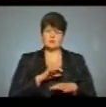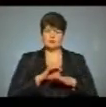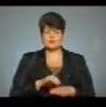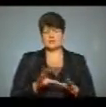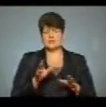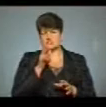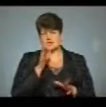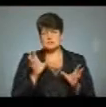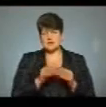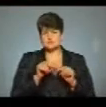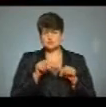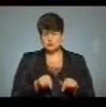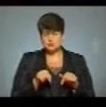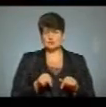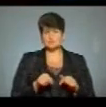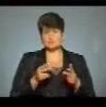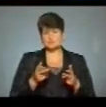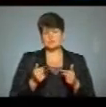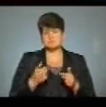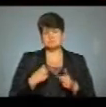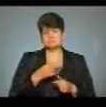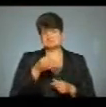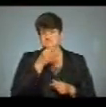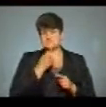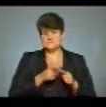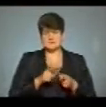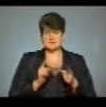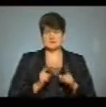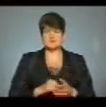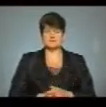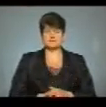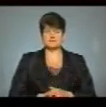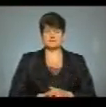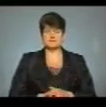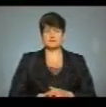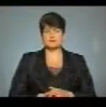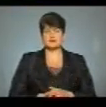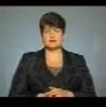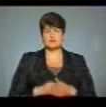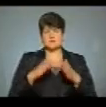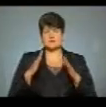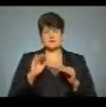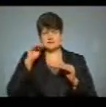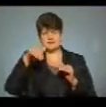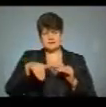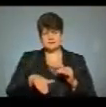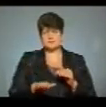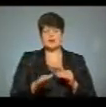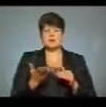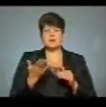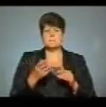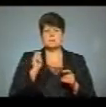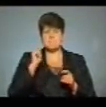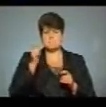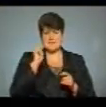час разом тут. Тому ми тут так-так, і я насолоджуюся цим справді. Серед розваг у таборі катання з гірки на мильній воді, бадмінтон і